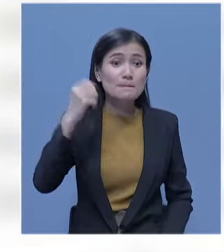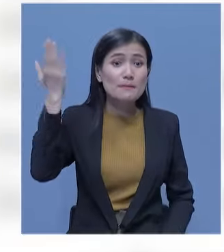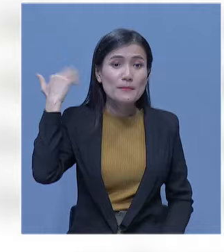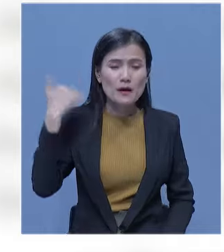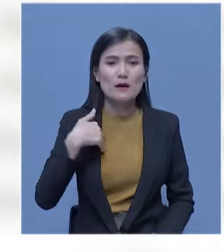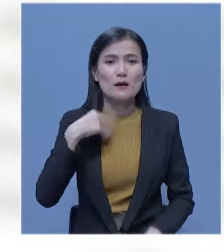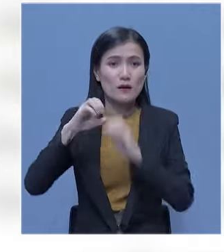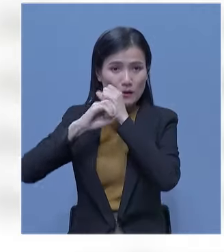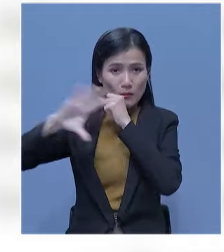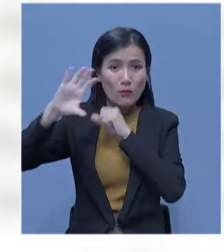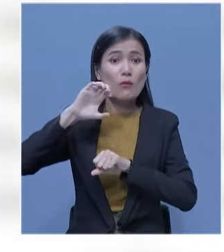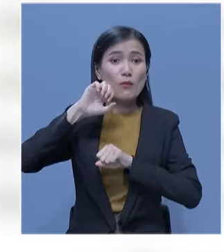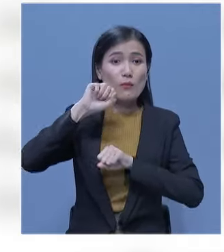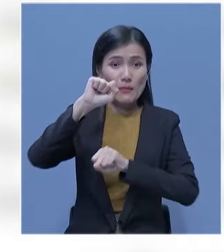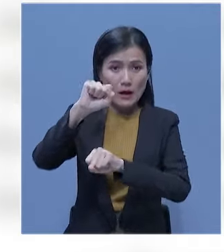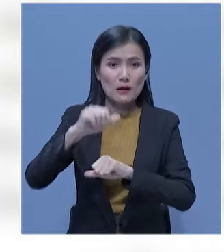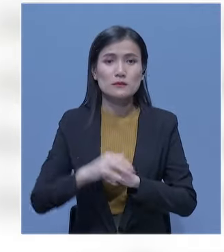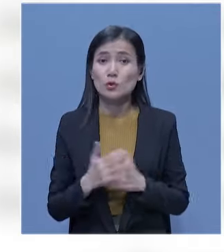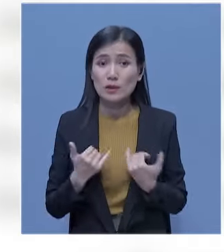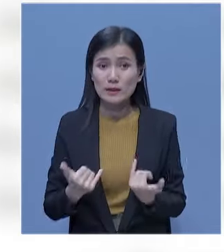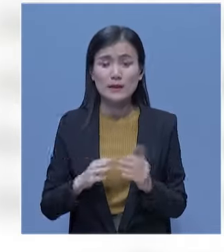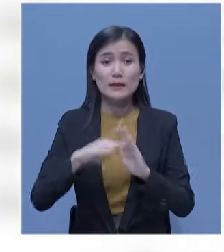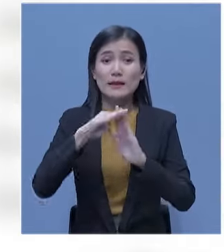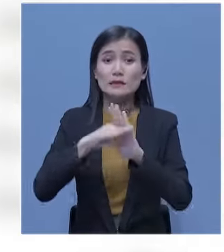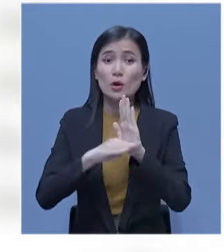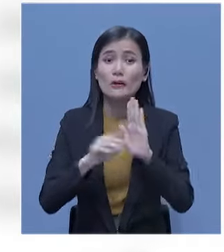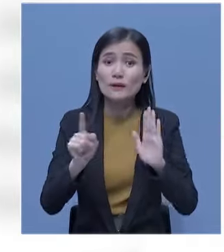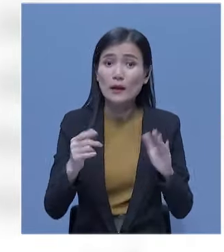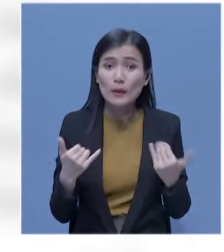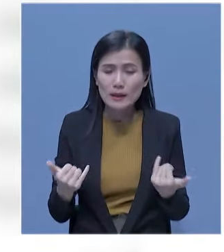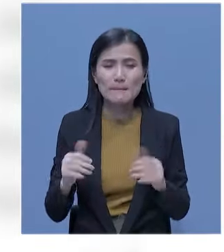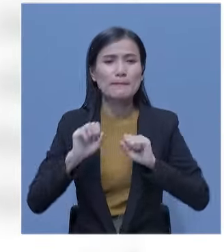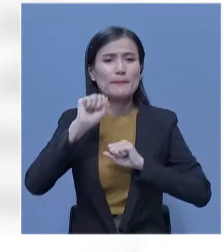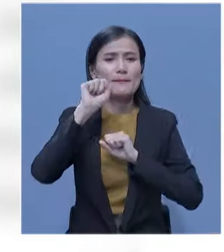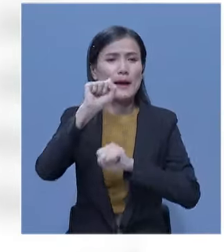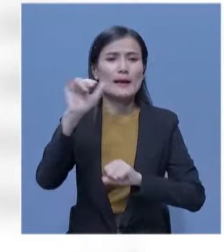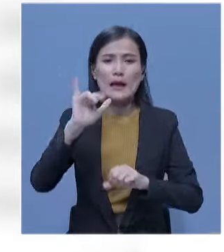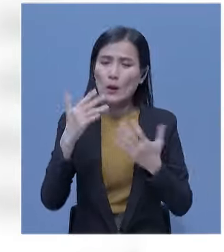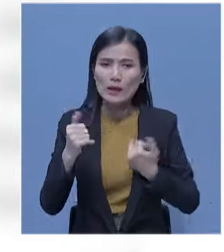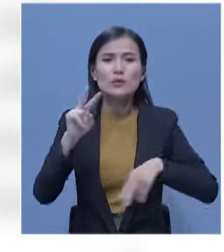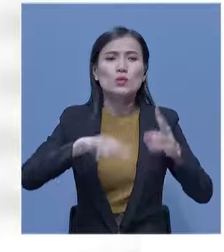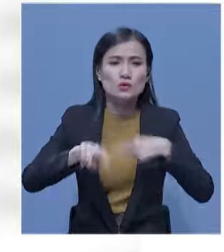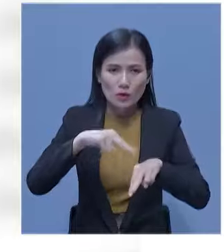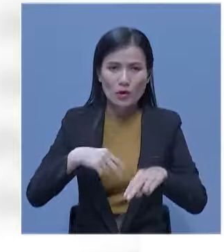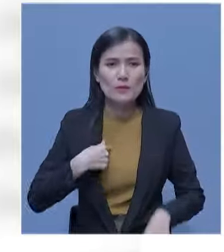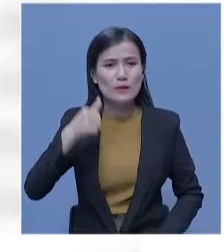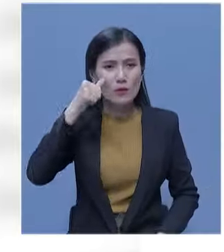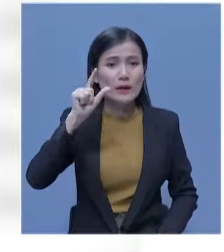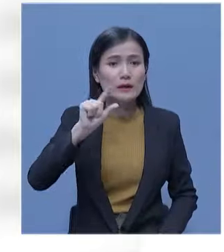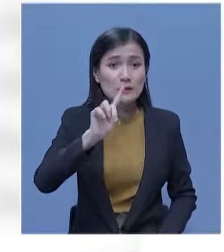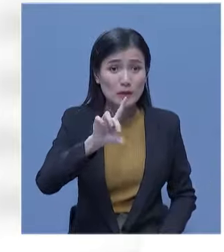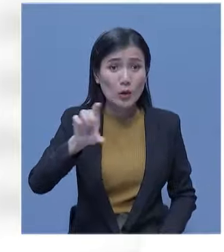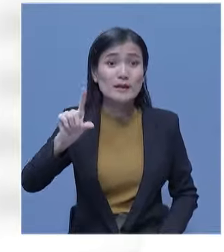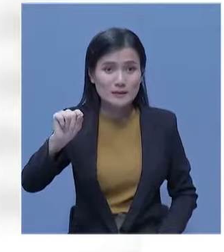เป็นหนังสือชี้แจงออกมาเลยค่ะว่าตอนนี้ขั้นตอนอยู่ระหว่างการดำเนินการจะใช้เวลาประมาณ120วัน